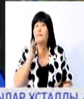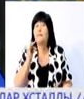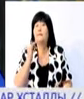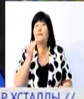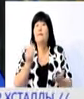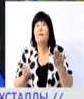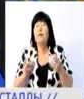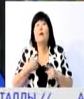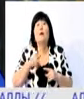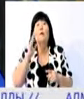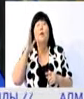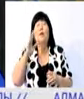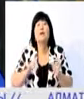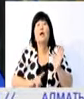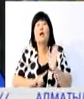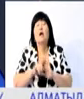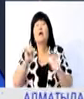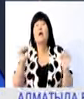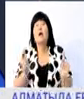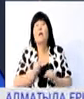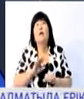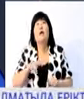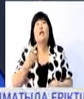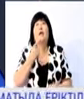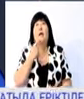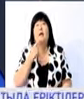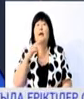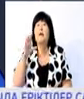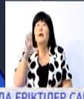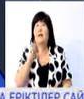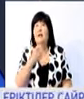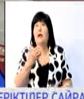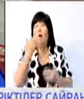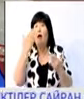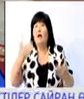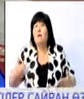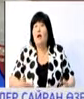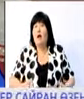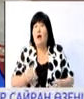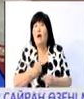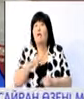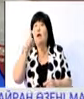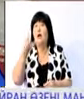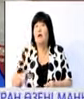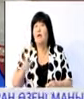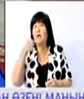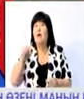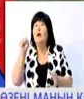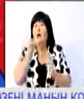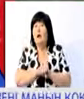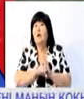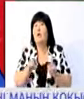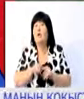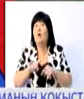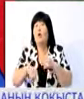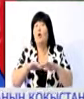таразыламай, болашаққа қадам басу мүмкін емес. Ең қиыны кеңестік жүйе халықты аштан қатырып, арыстарды атып қана қоймай, артынан ерген